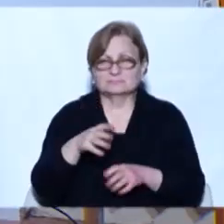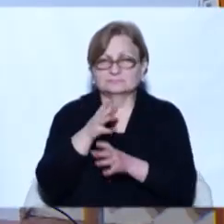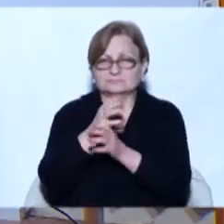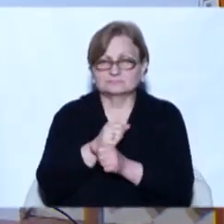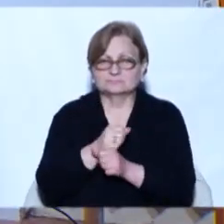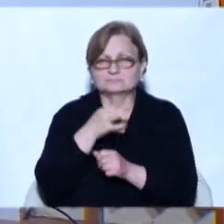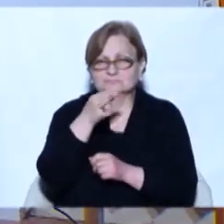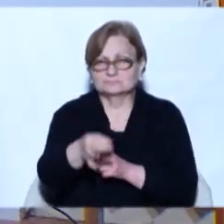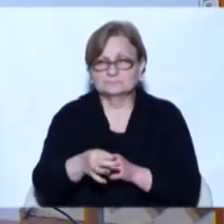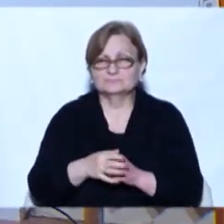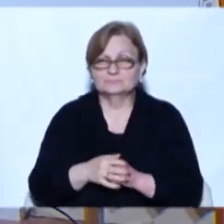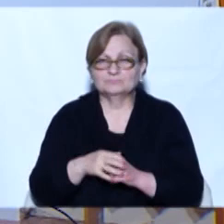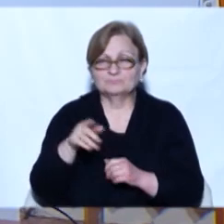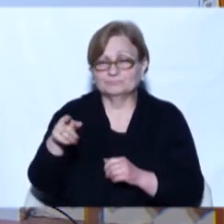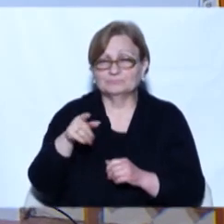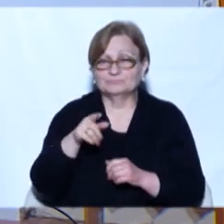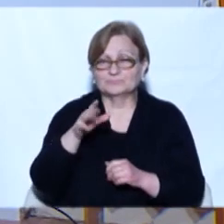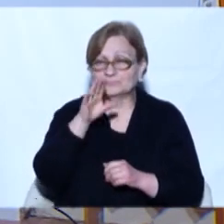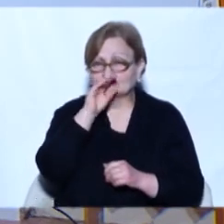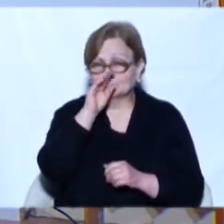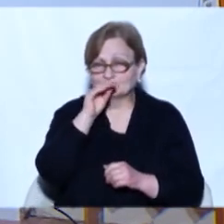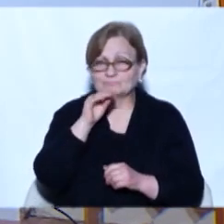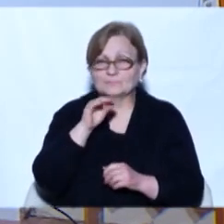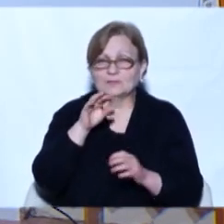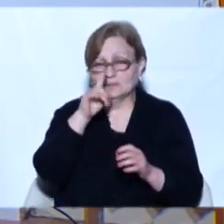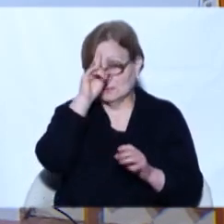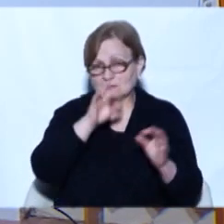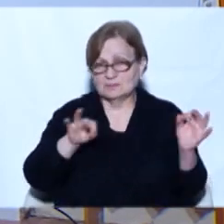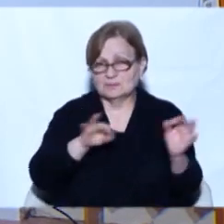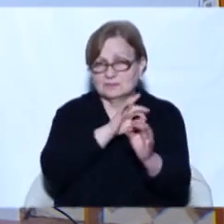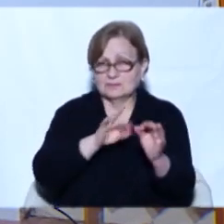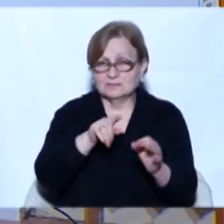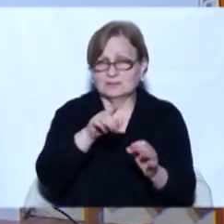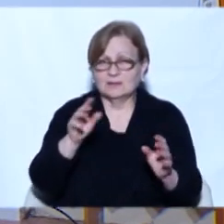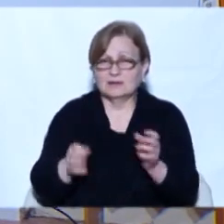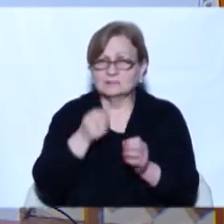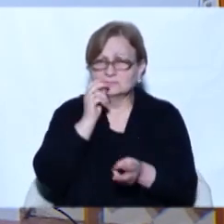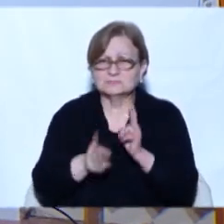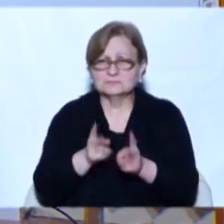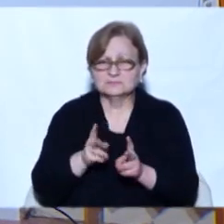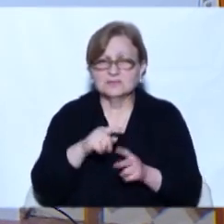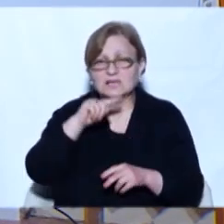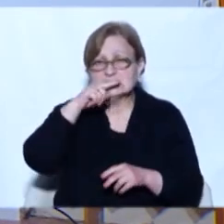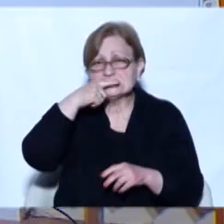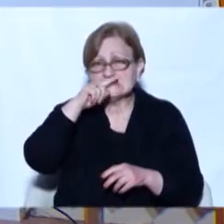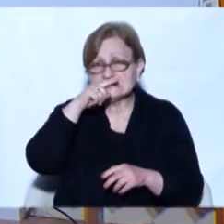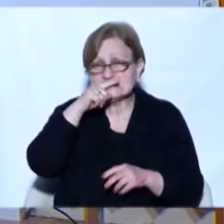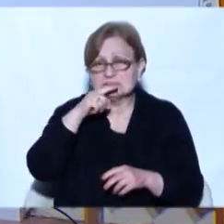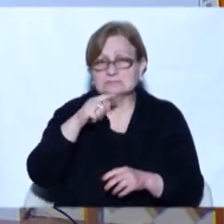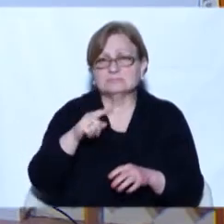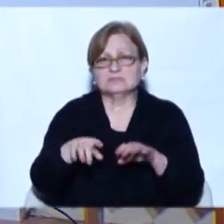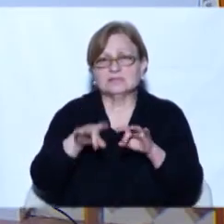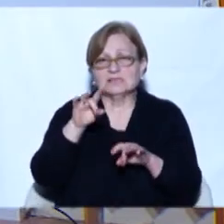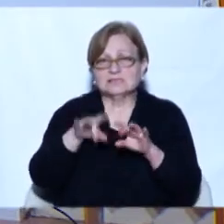გეტყვი, რომ პიპა მოხეტიალე მუსიკოსი ოლილე ხარშავდა ძალიან საინტერესო საჭმელს სიმინდს რძეში